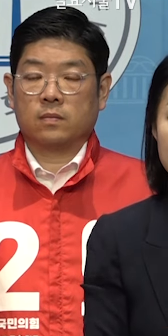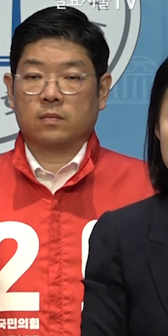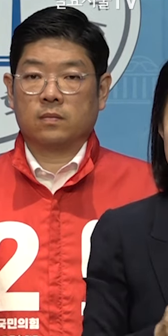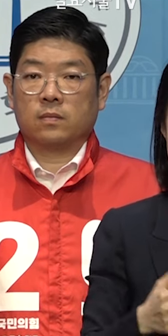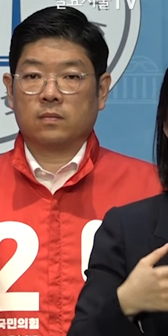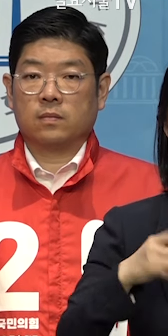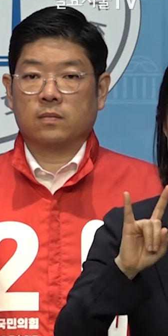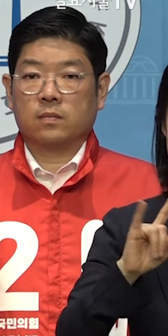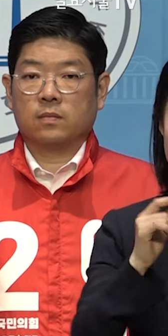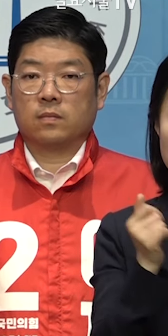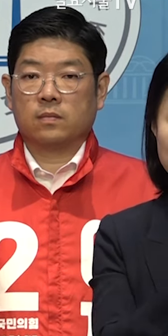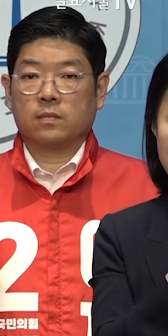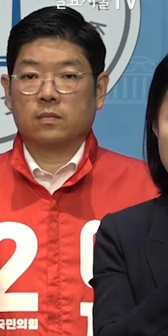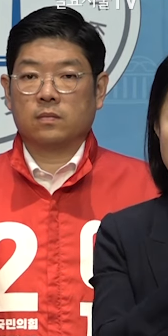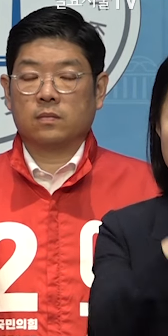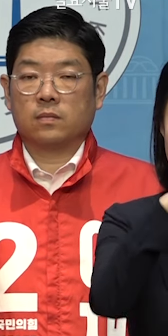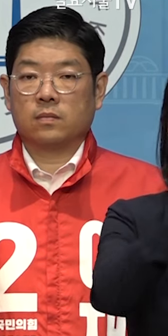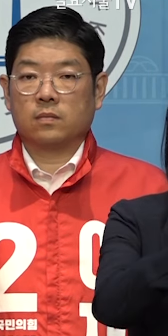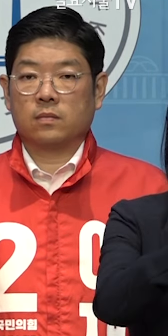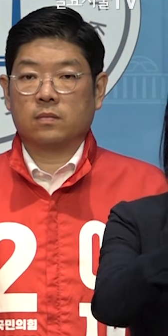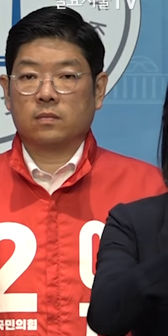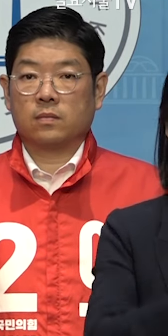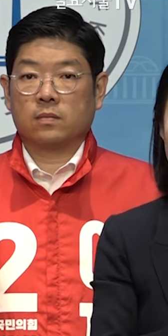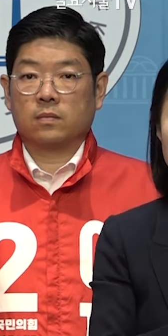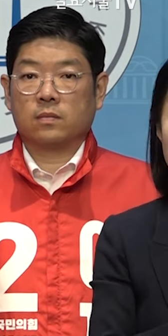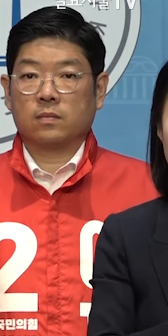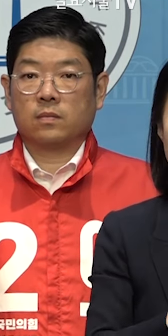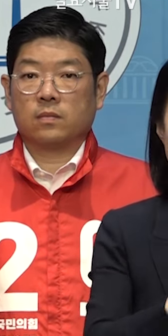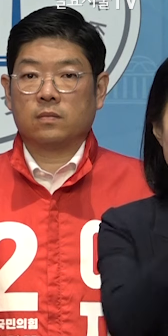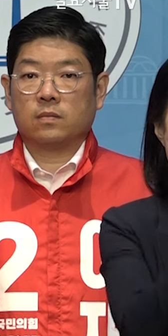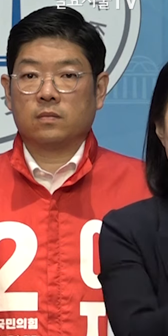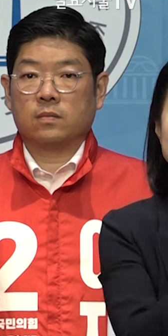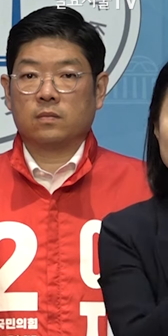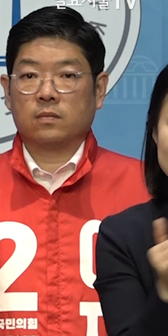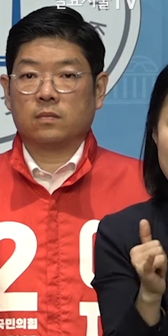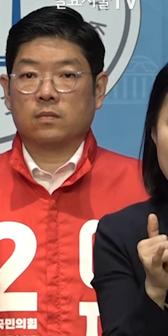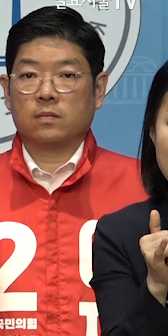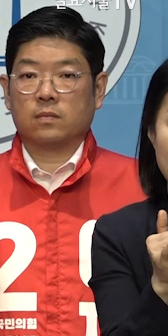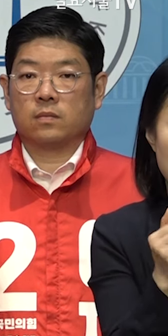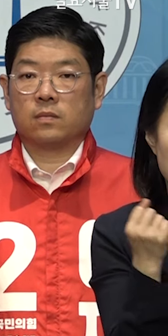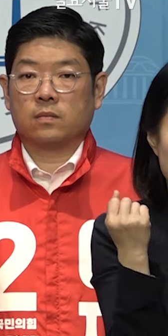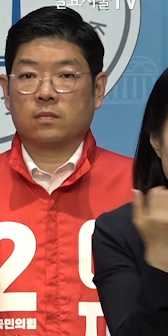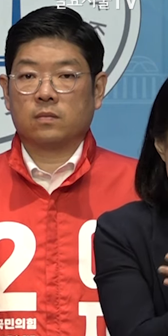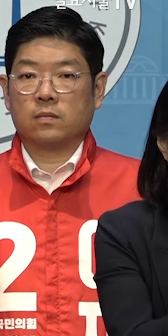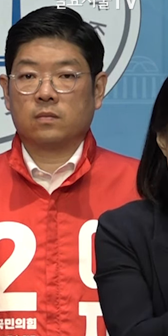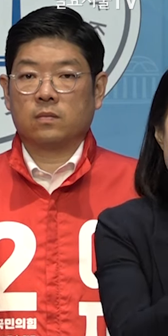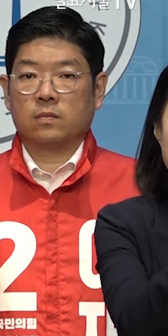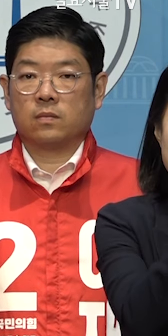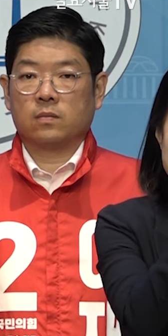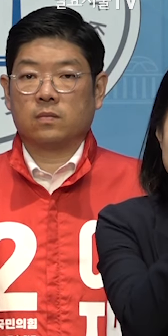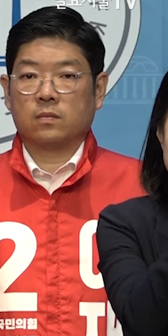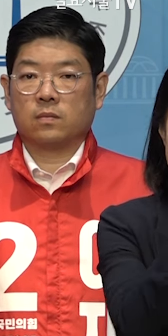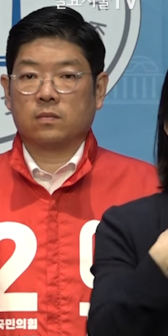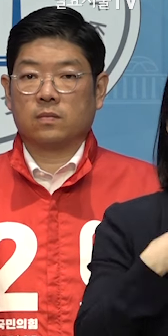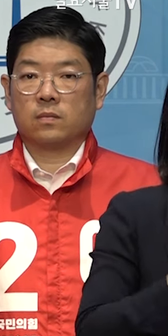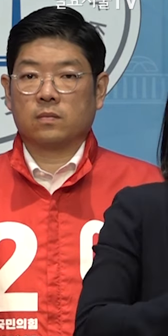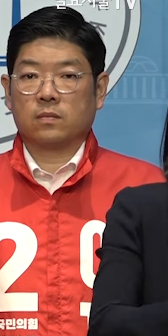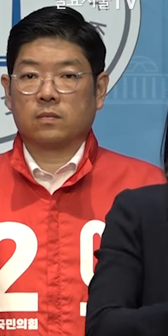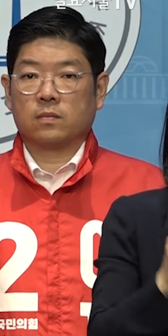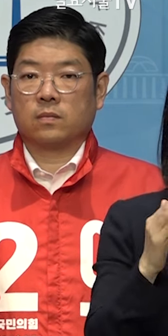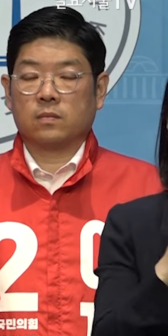막는 방탄 국회였다 men 22대 국회는 아예 범죄를 세탁하는 범죄 세탁소가 될